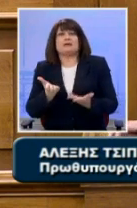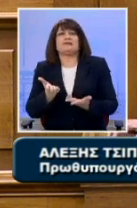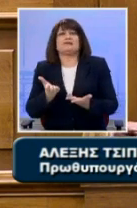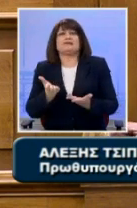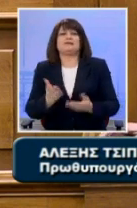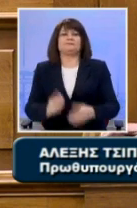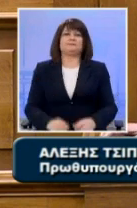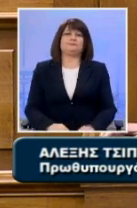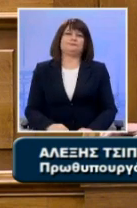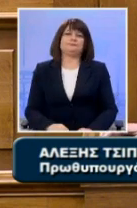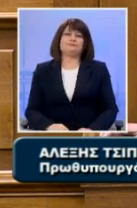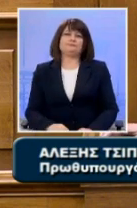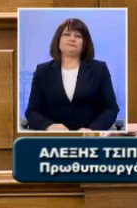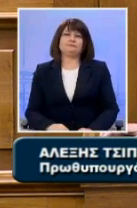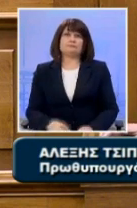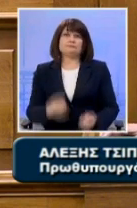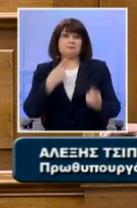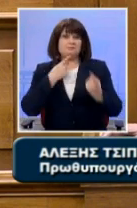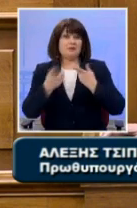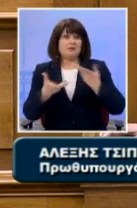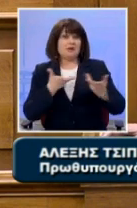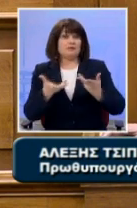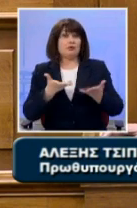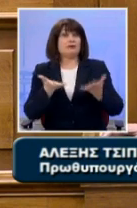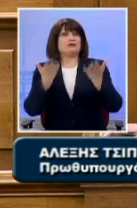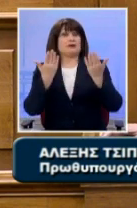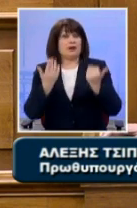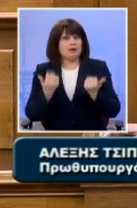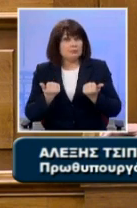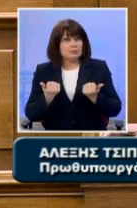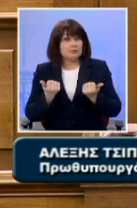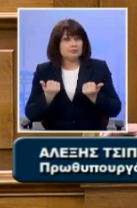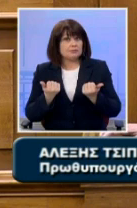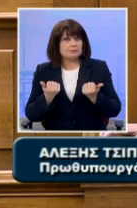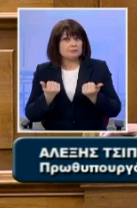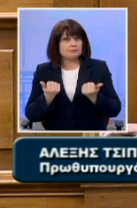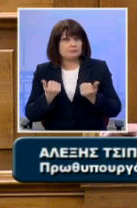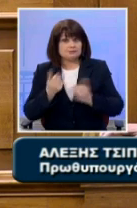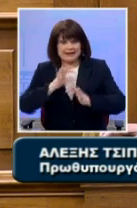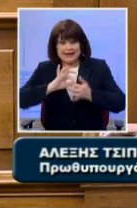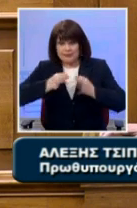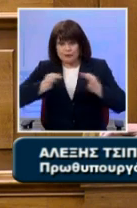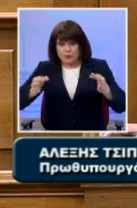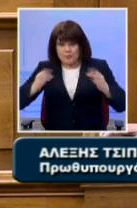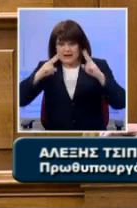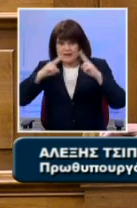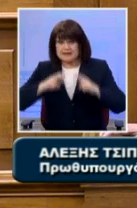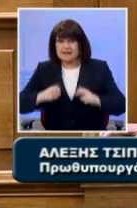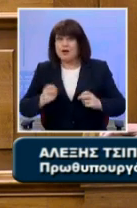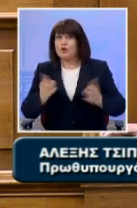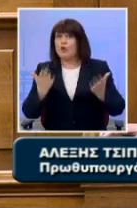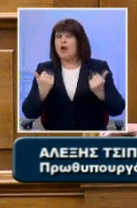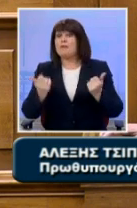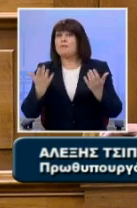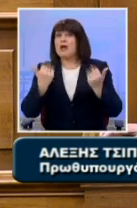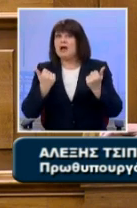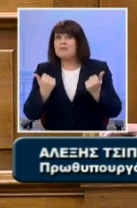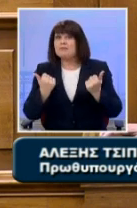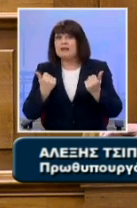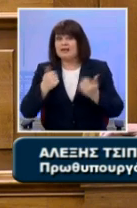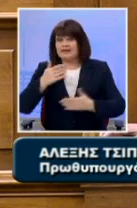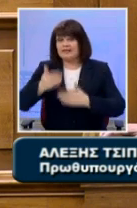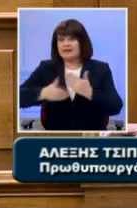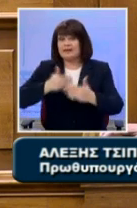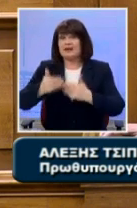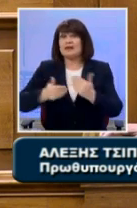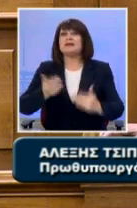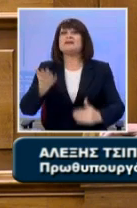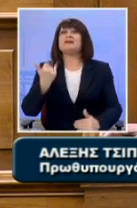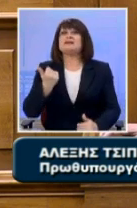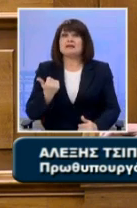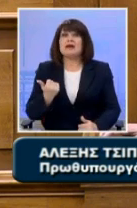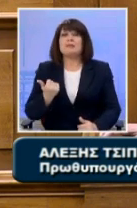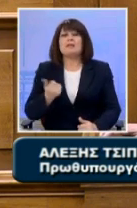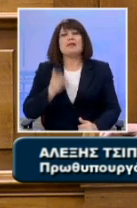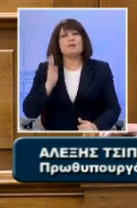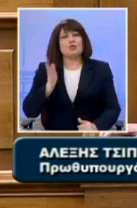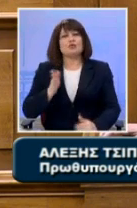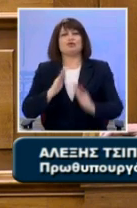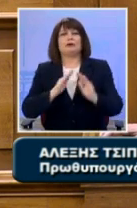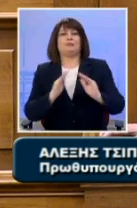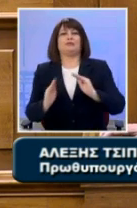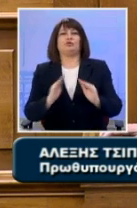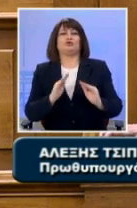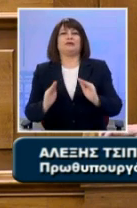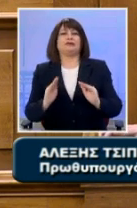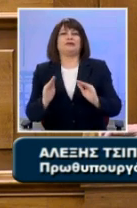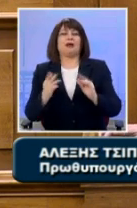Χωρίς πολλές διαβουλεύσεις, χωρίς σχολαστικότητες και προπαντός χωρίς διαδικασίες που θα κατοχύρωναν